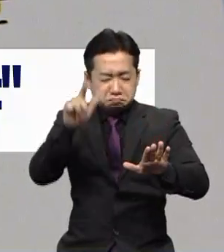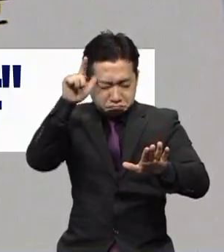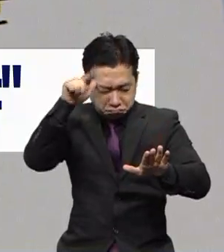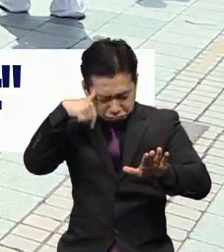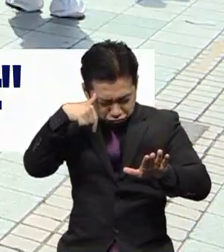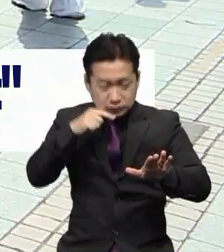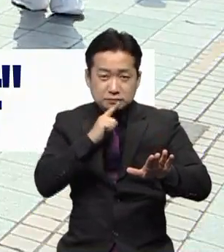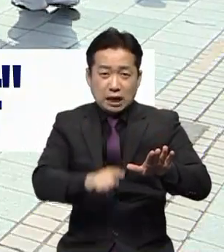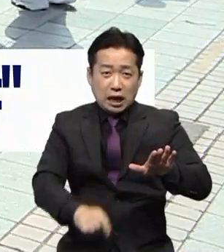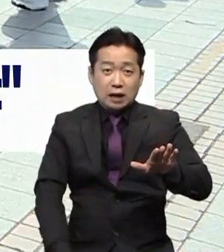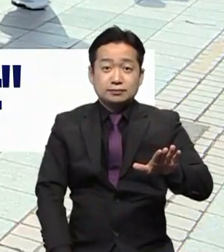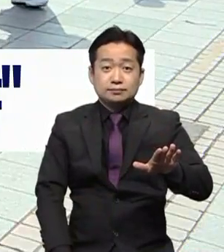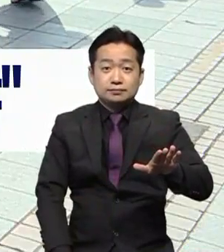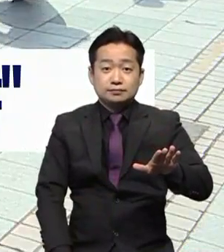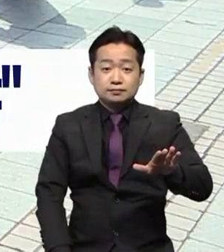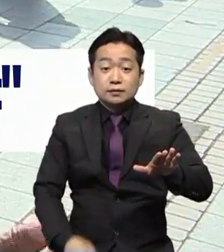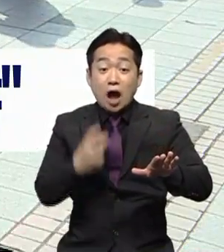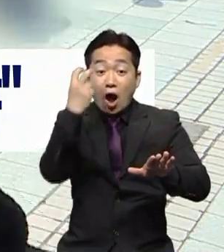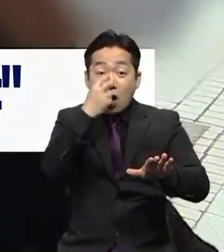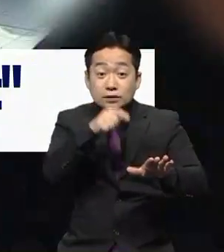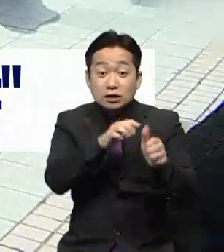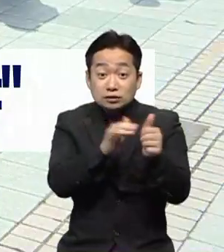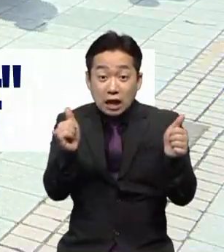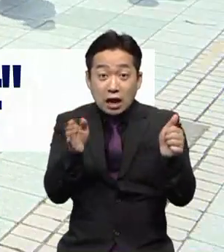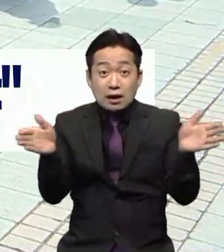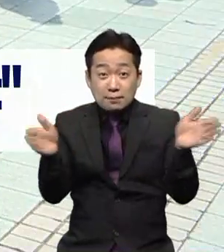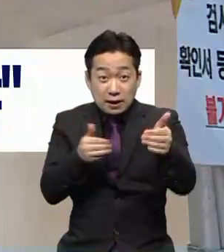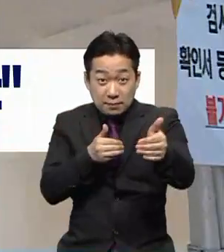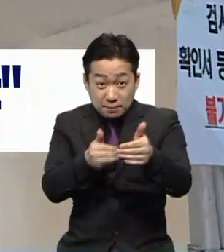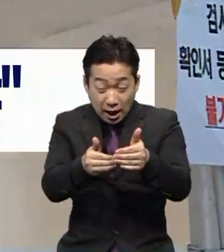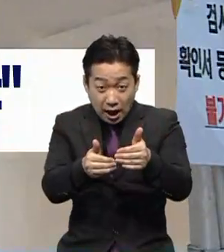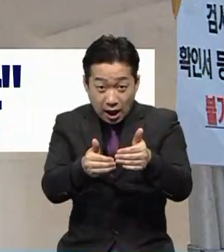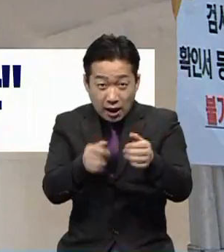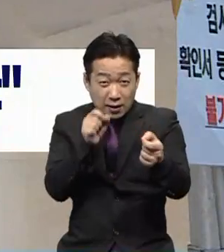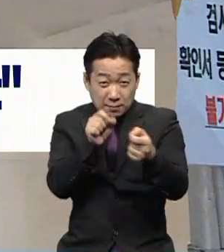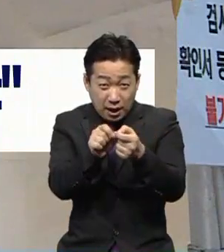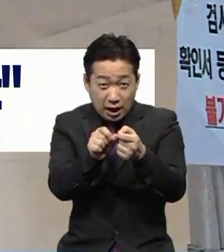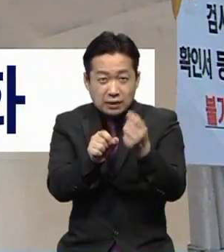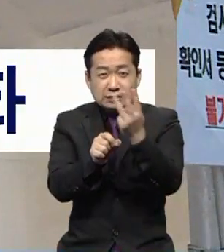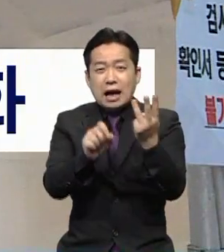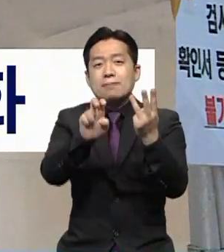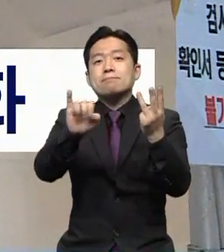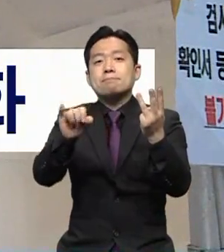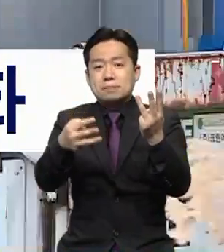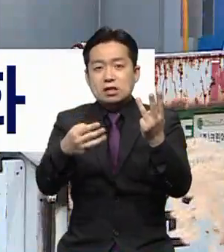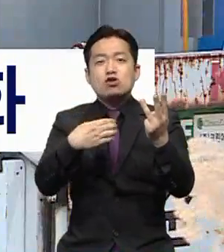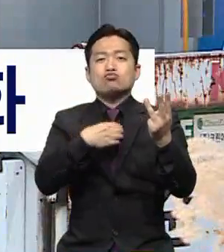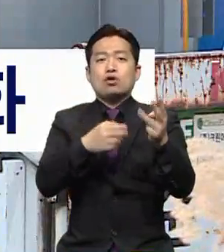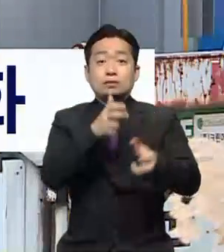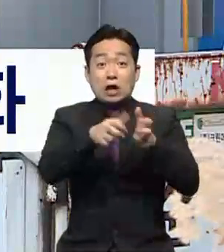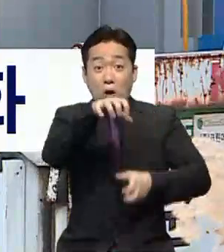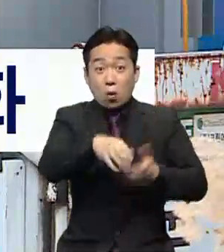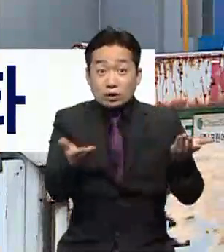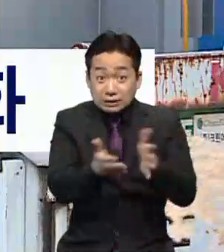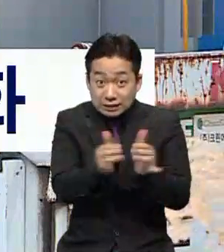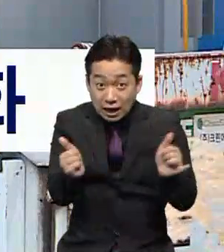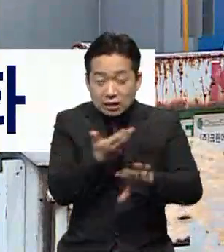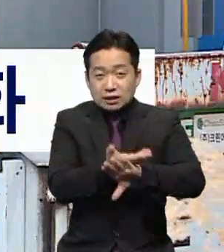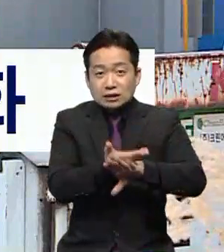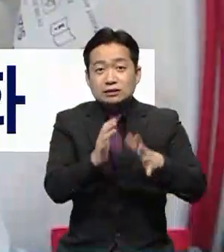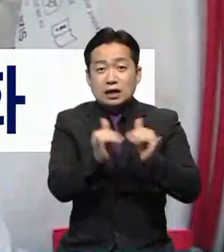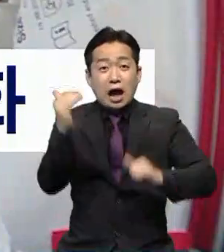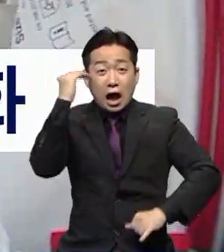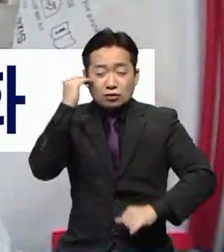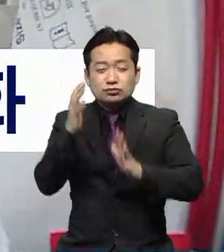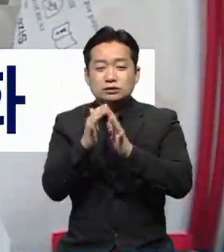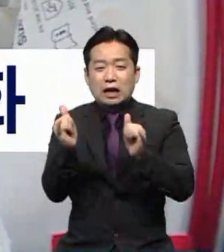물러섰습니다. 검사 대상을 밀폐, 밀집, 밀접, 산밀환경 고위험 사업장에 일하는 외국인과